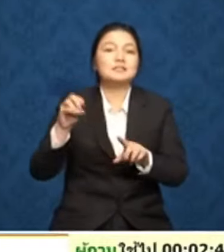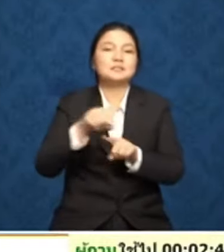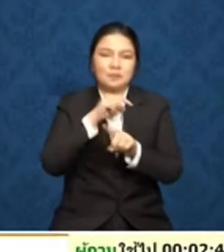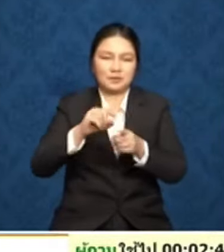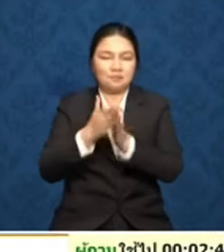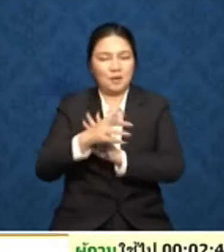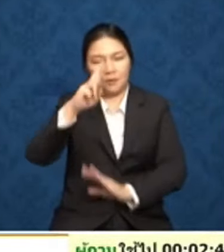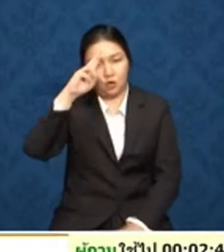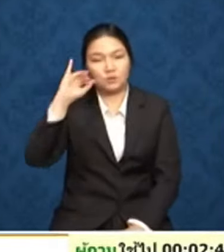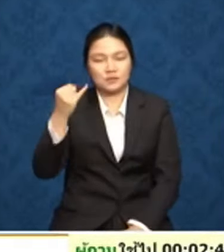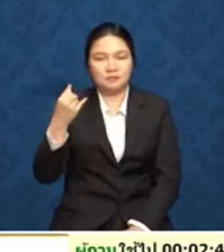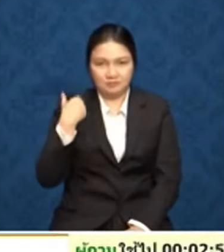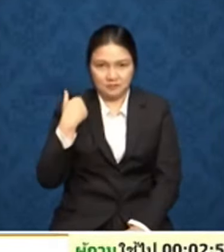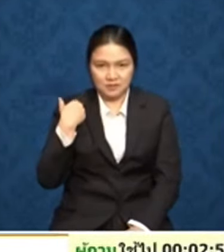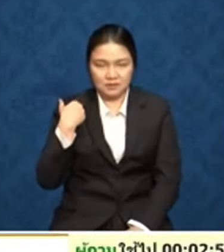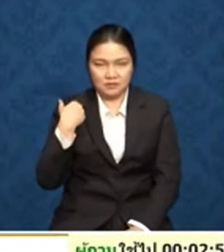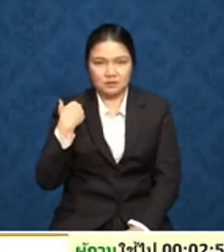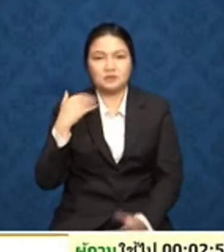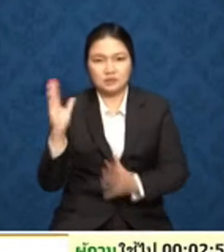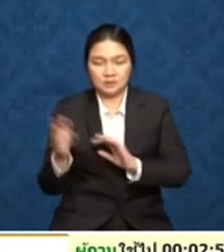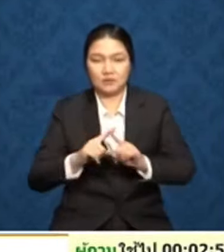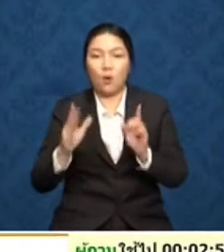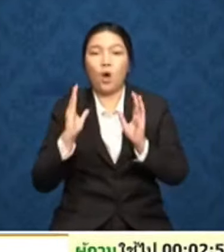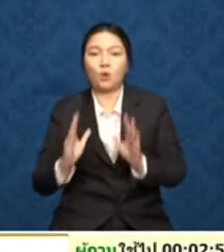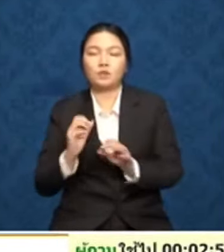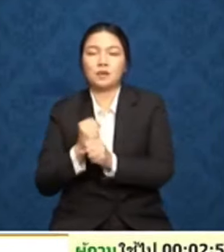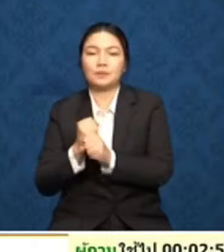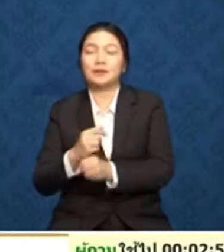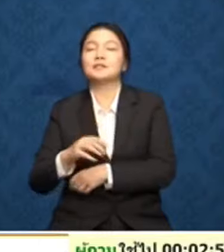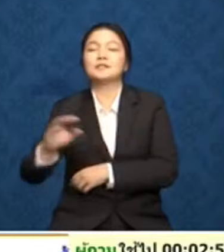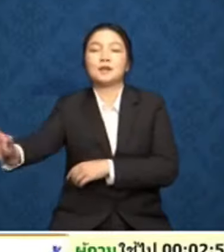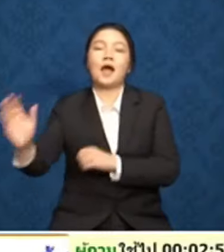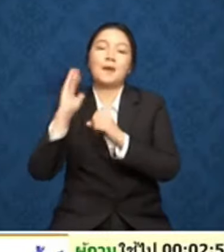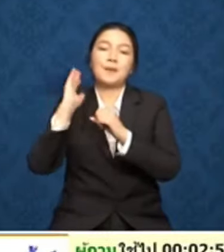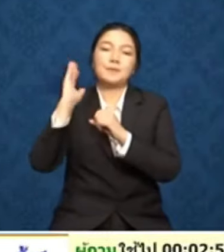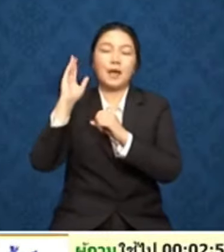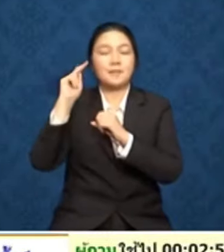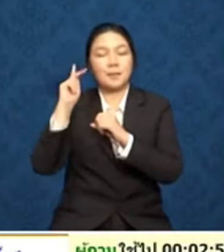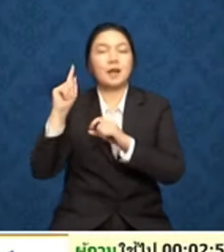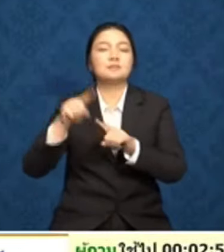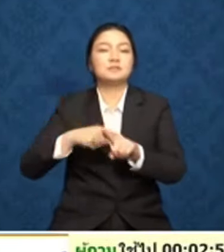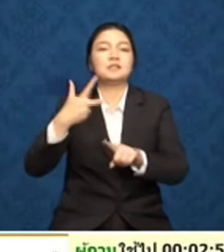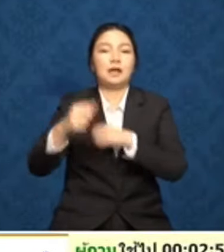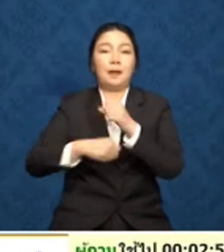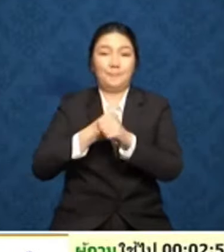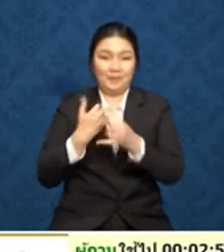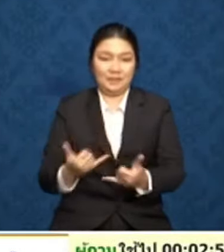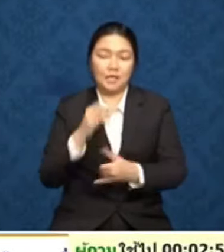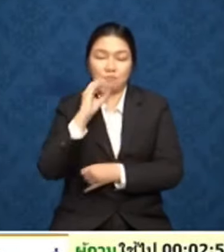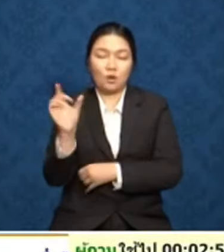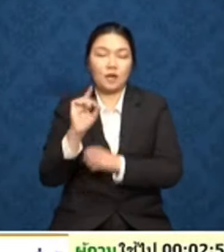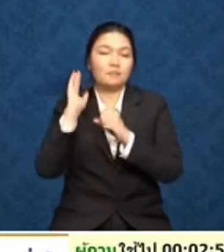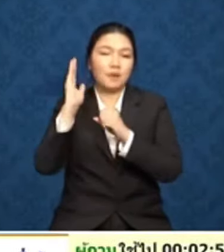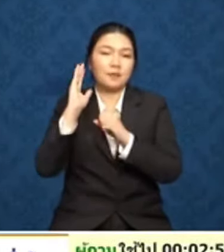านให้มีการบุคลากรในกลุ่มเดียวกันเนี่ยให้สัมภาษณ์นะคะในเดือนเมษายนปีเดียวกันเนี่ยบอกว่ามีประมาณ